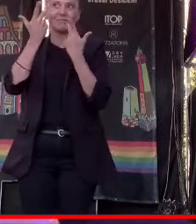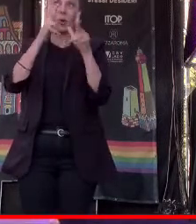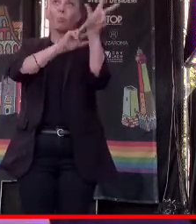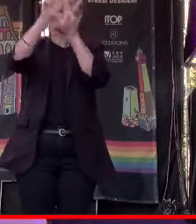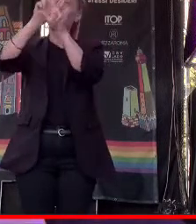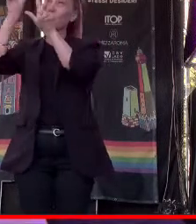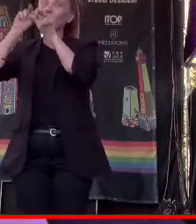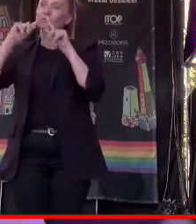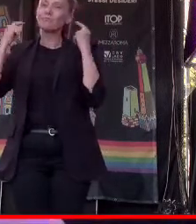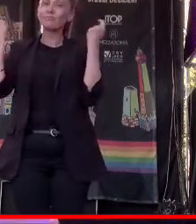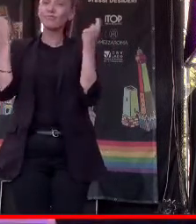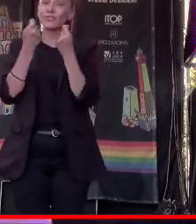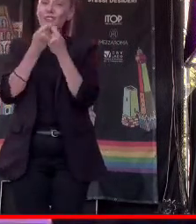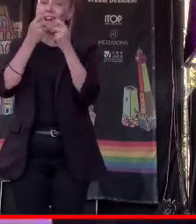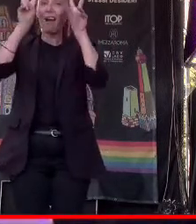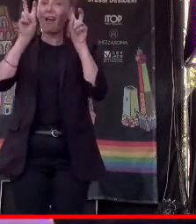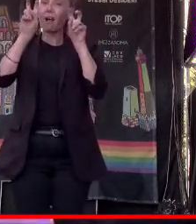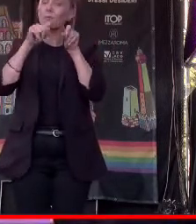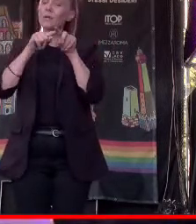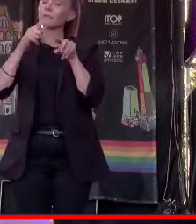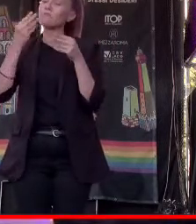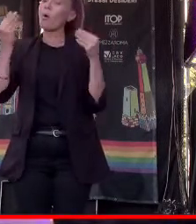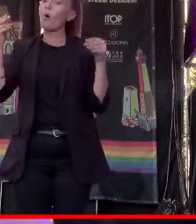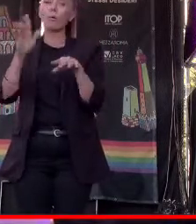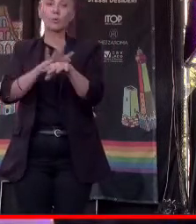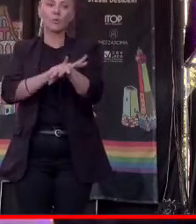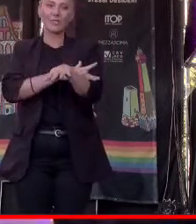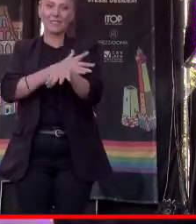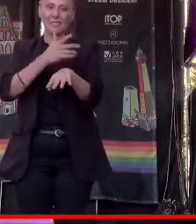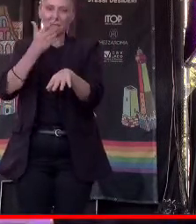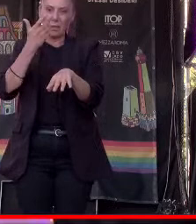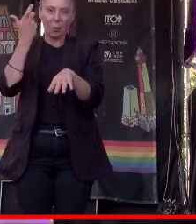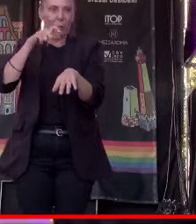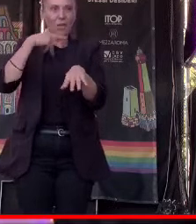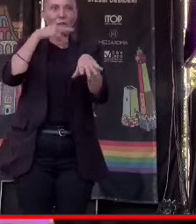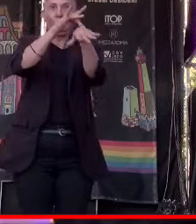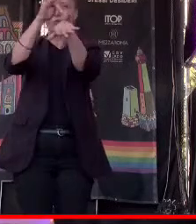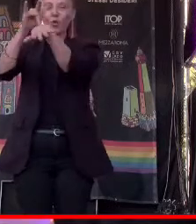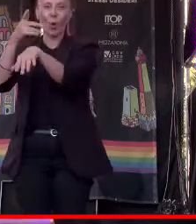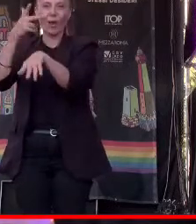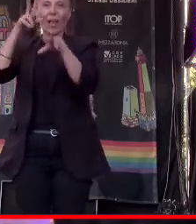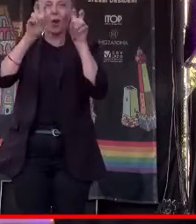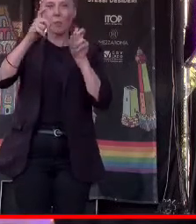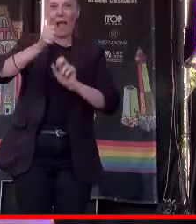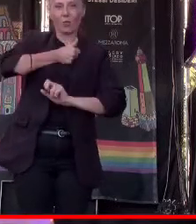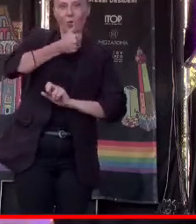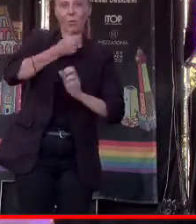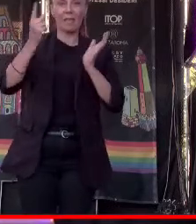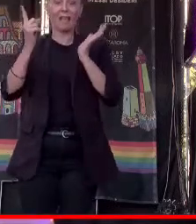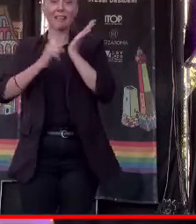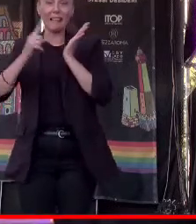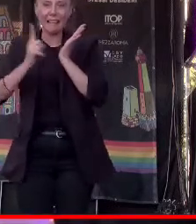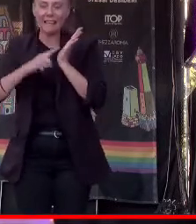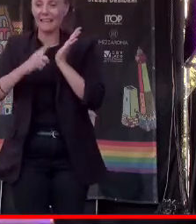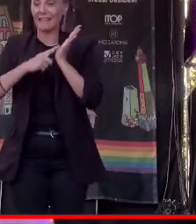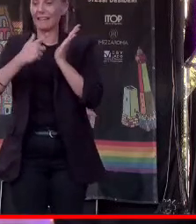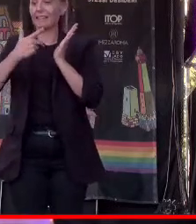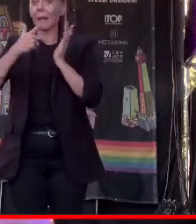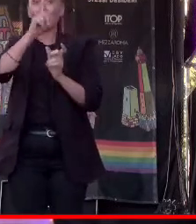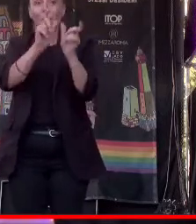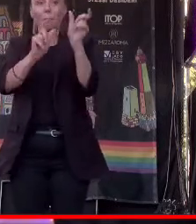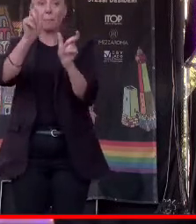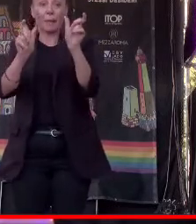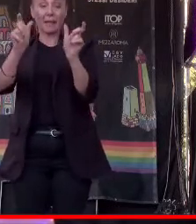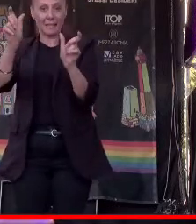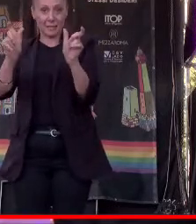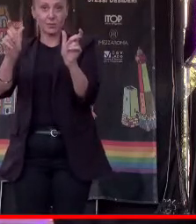siano sensibili a questo tema che tocca tutti quanti poi alla fine, no? Parliamo di autonomia, parliamo di diritti, parliamo di garantire alle